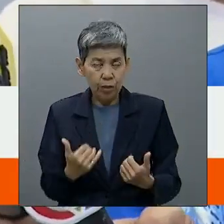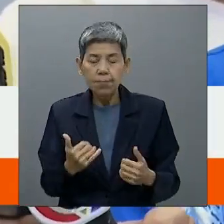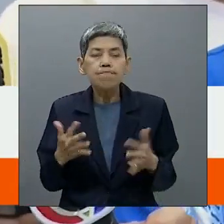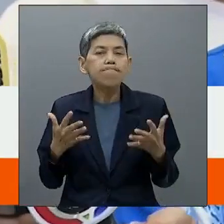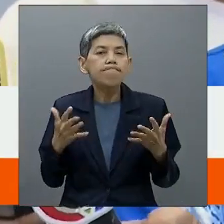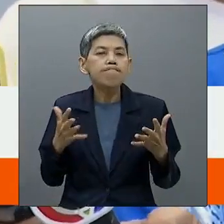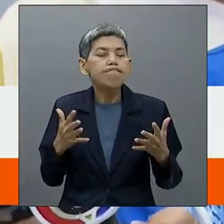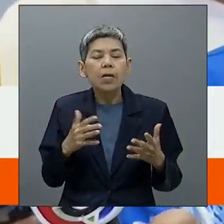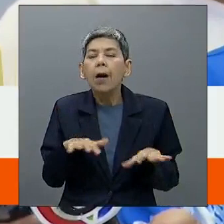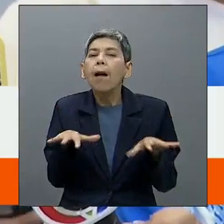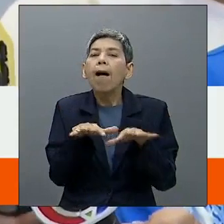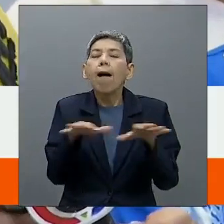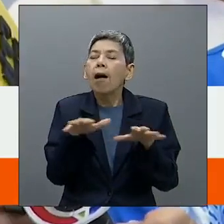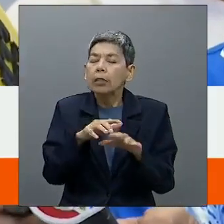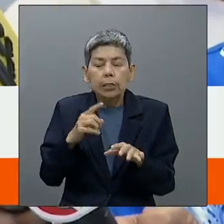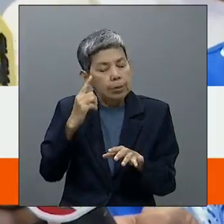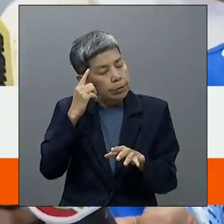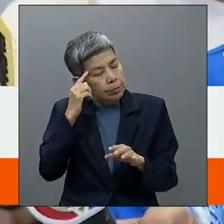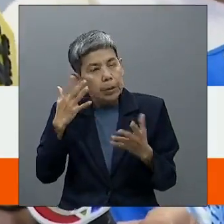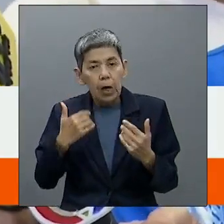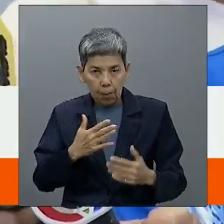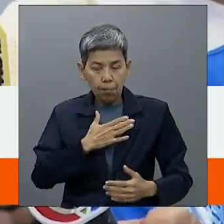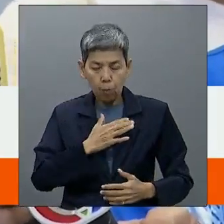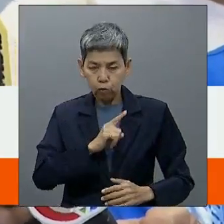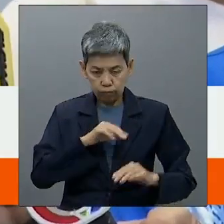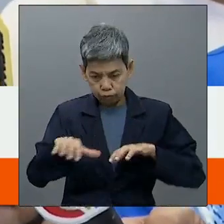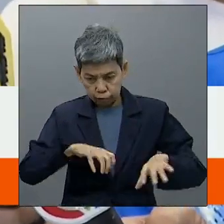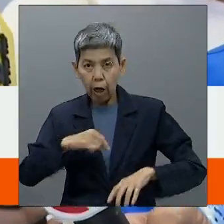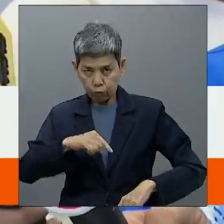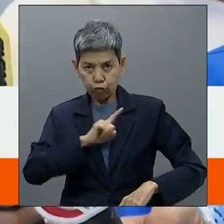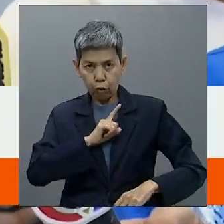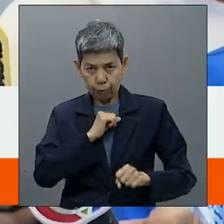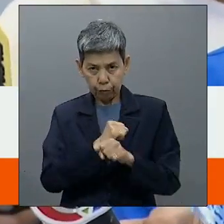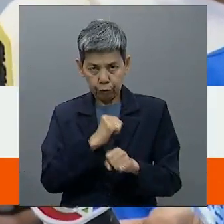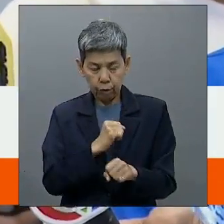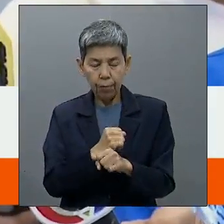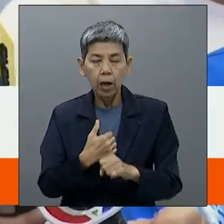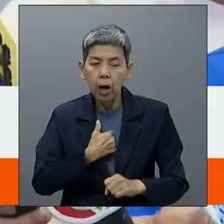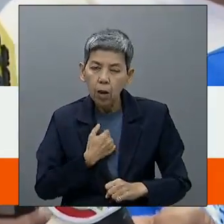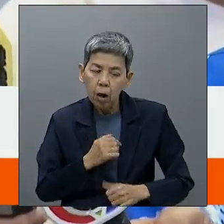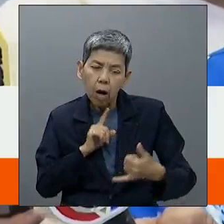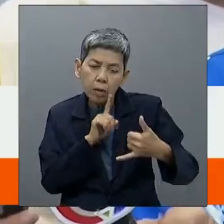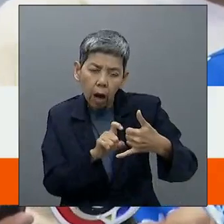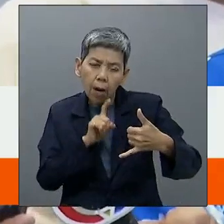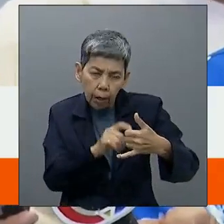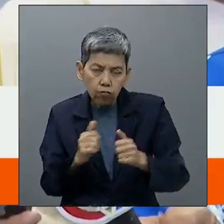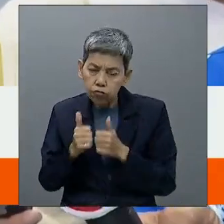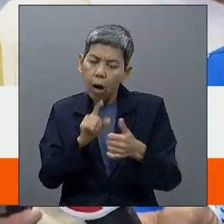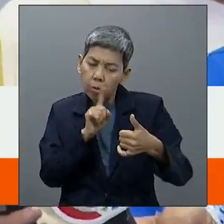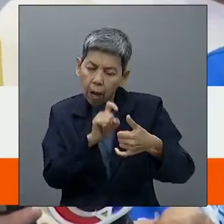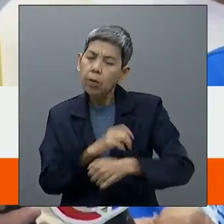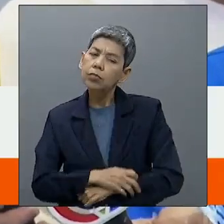ที่นั่นหนักใจเพราะว่าผมเองเป็นคนกำกับคดีนี้แล้วก็ในขณะที่เข้าไปสอบเนี่ยผมก็เข้าไปทุกครั้งนะครับ